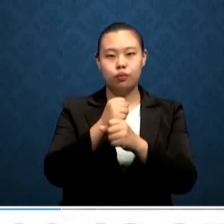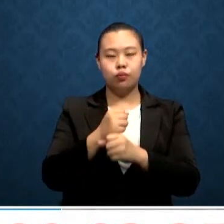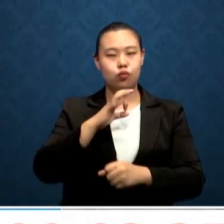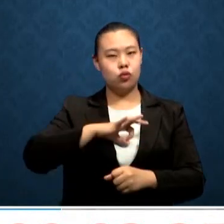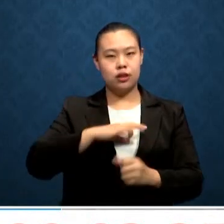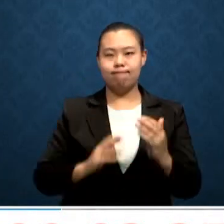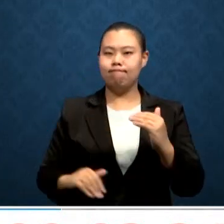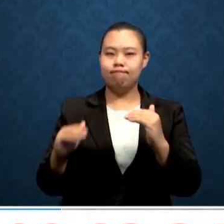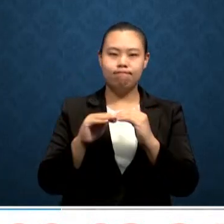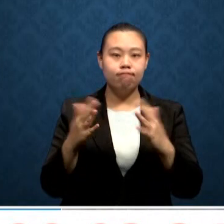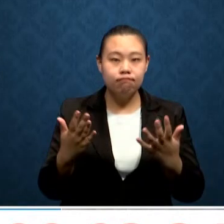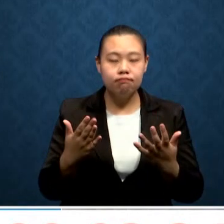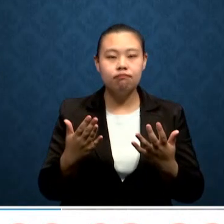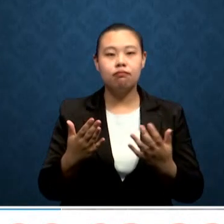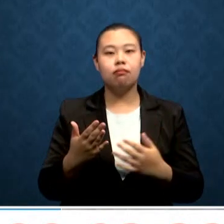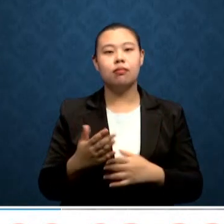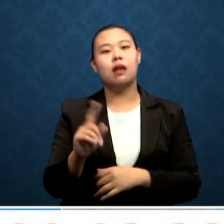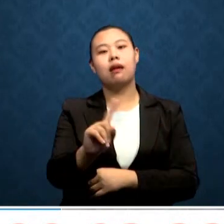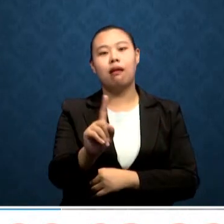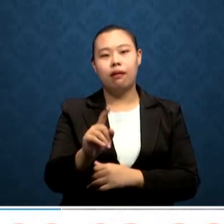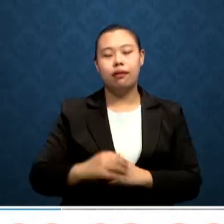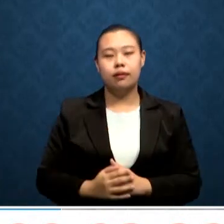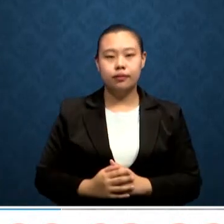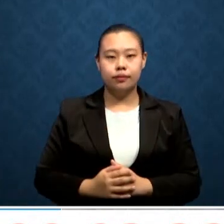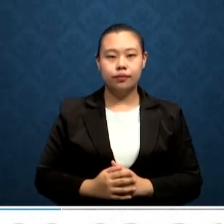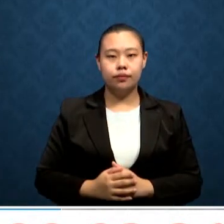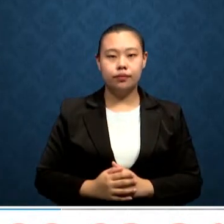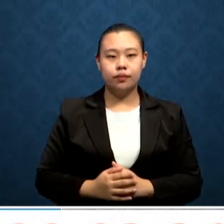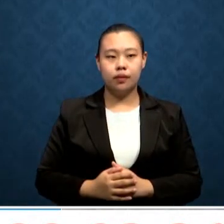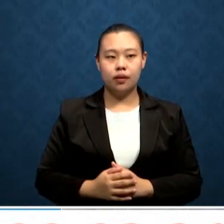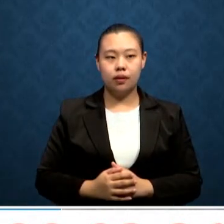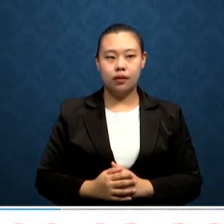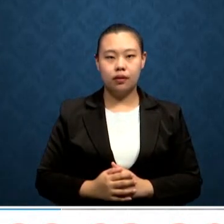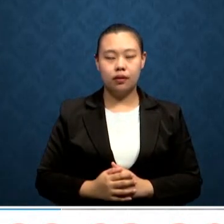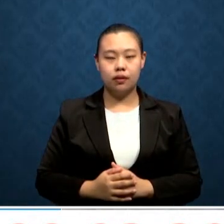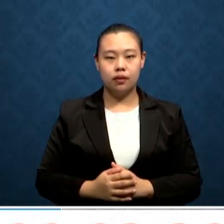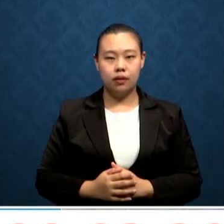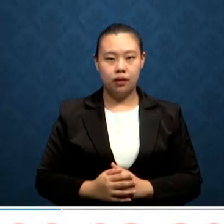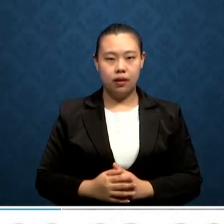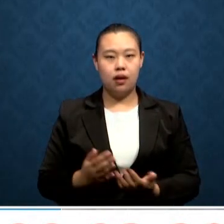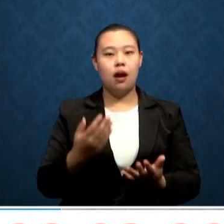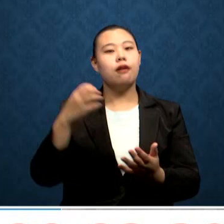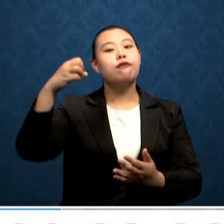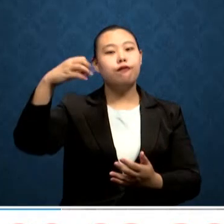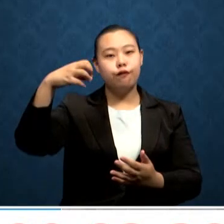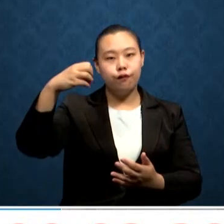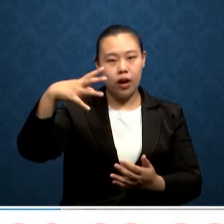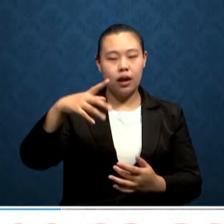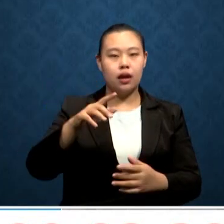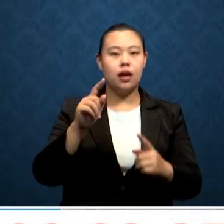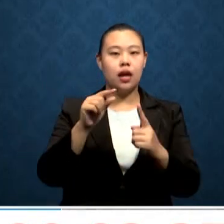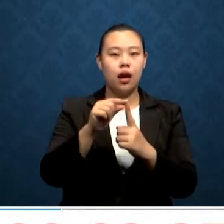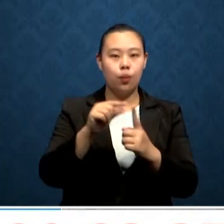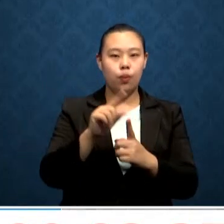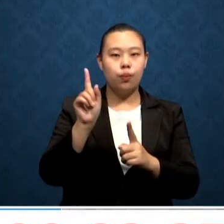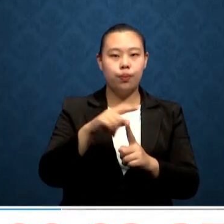ดังนี้ครับค่าไฟฟ้าฐานหมายถึงในบินค่าไฟของ